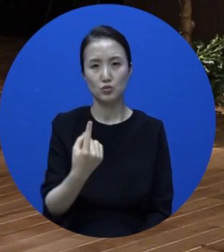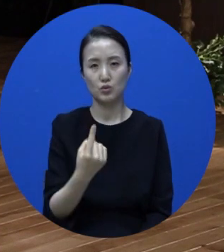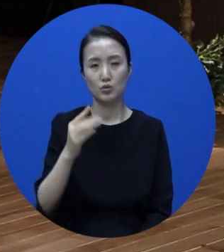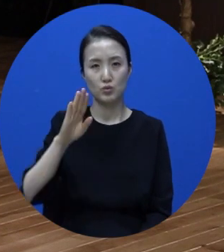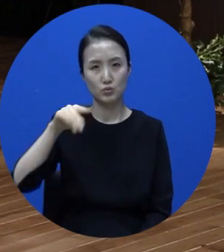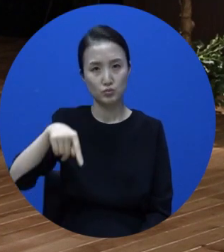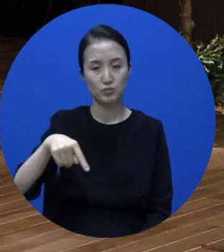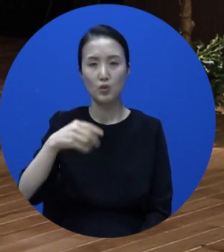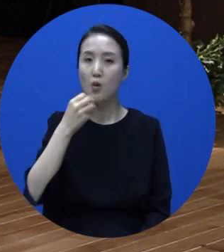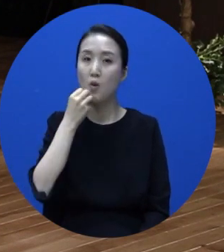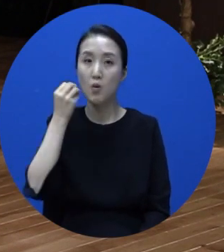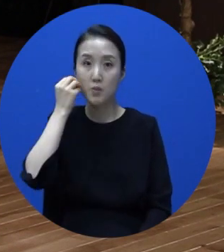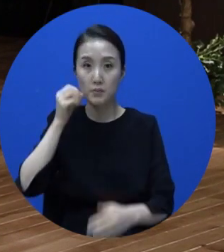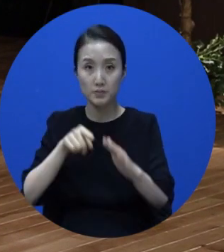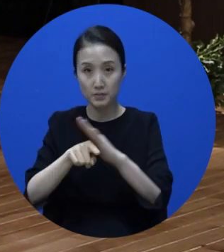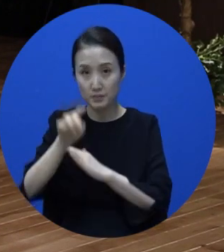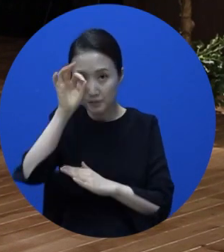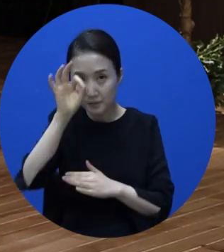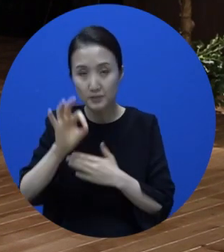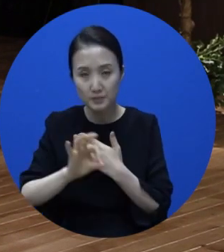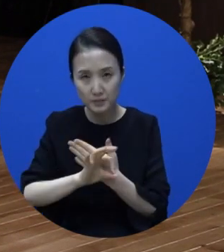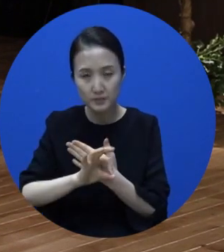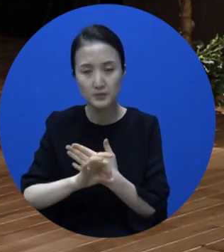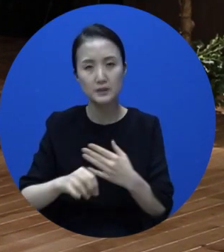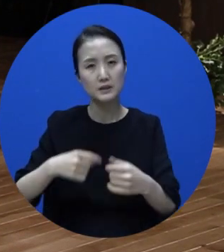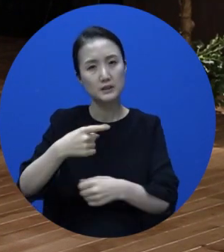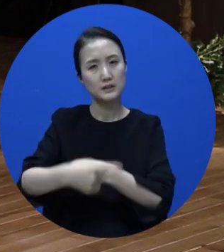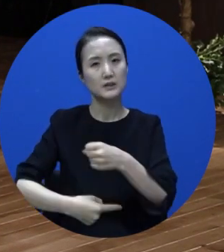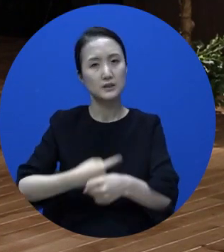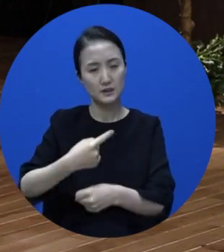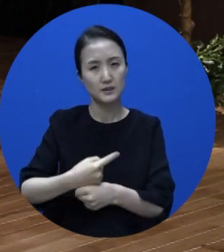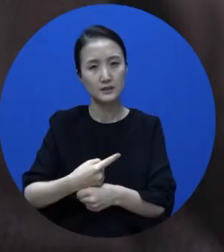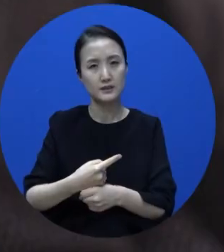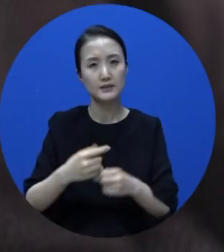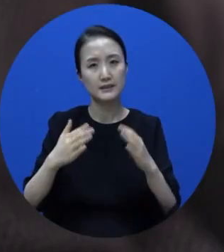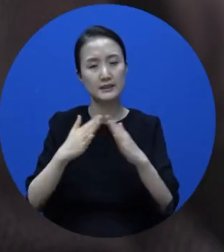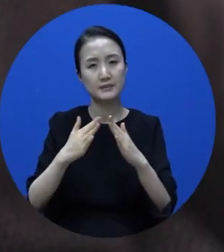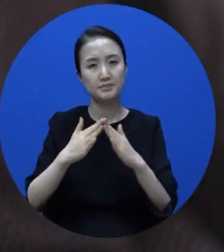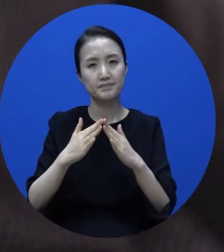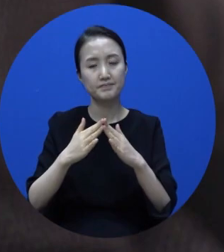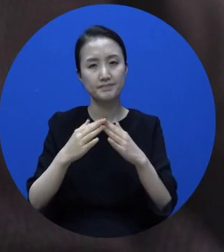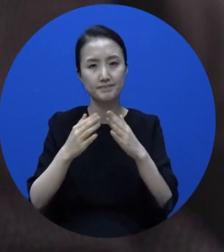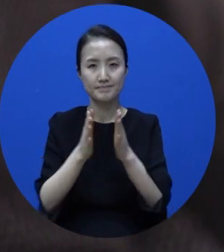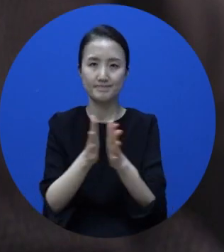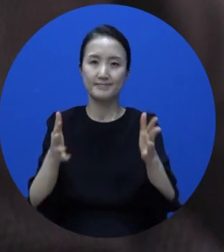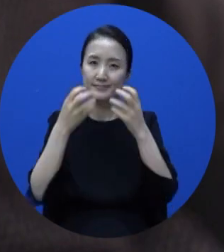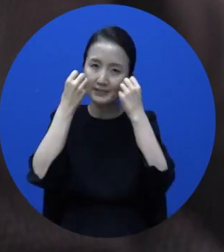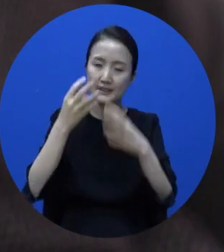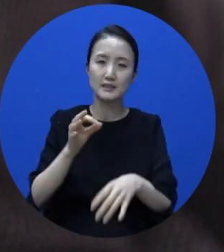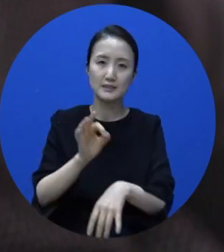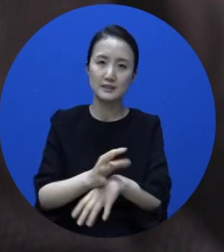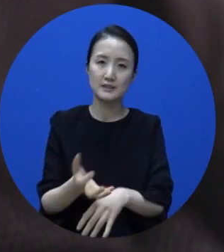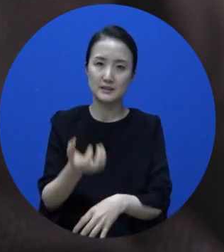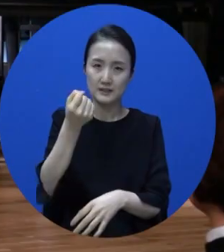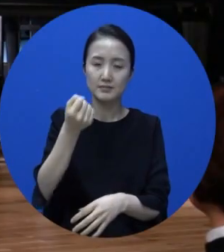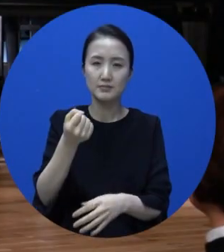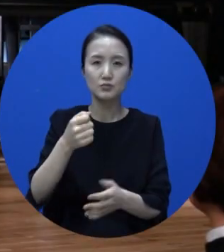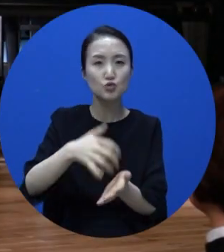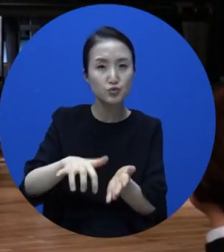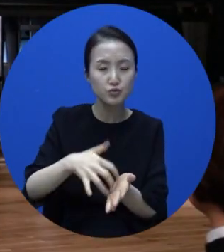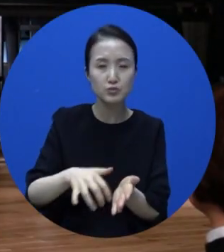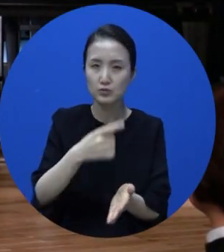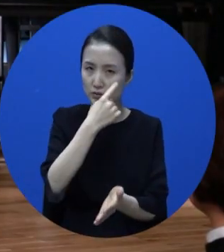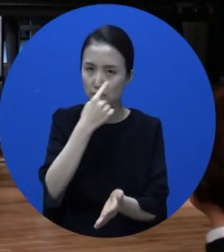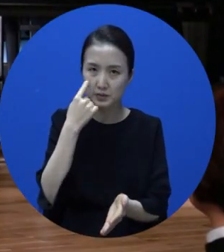되요 그러면 1년 후에 분양 물량이 얼마나 될 지 알 수 있는 의 핵 아시죠 이 사람이 뭐 열이 많이 나고